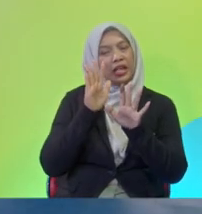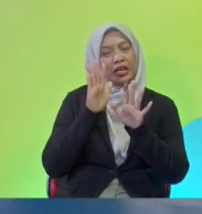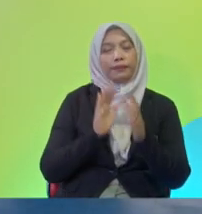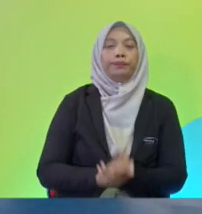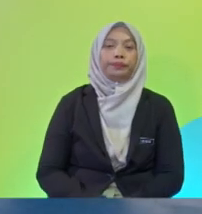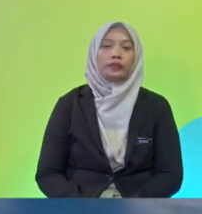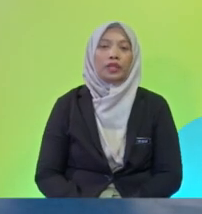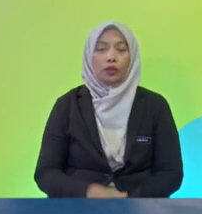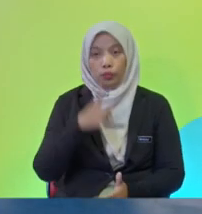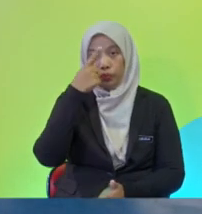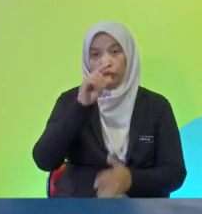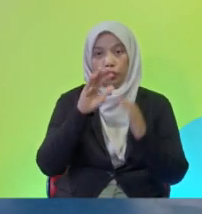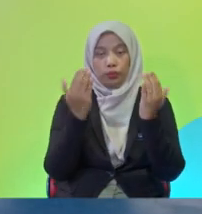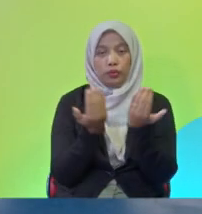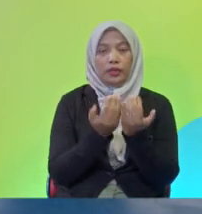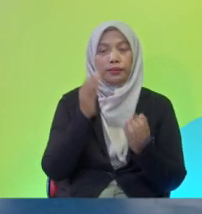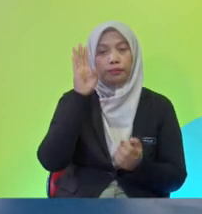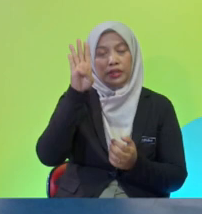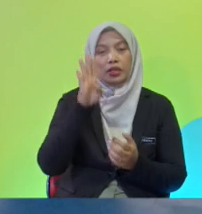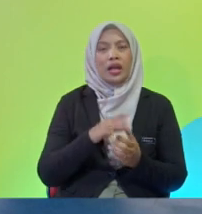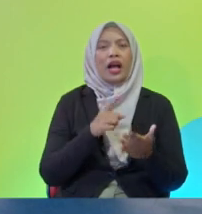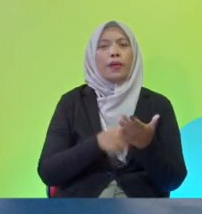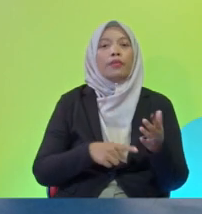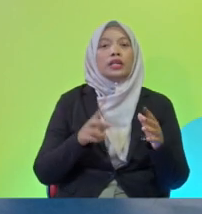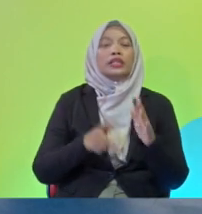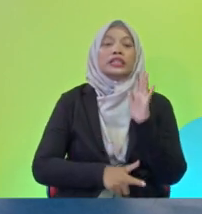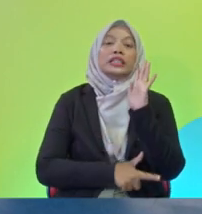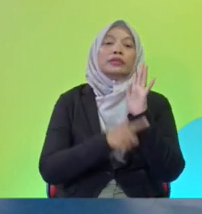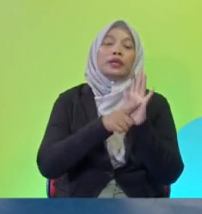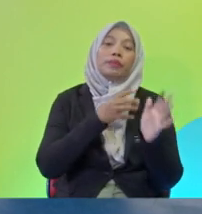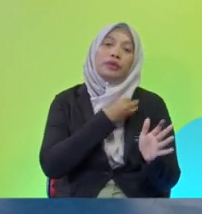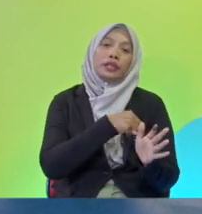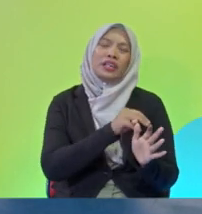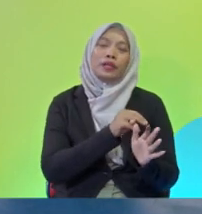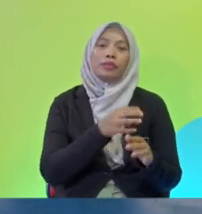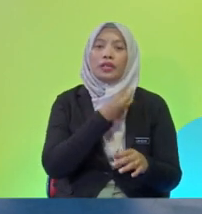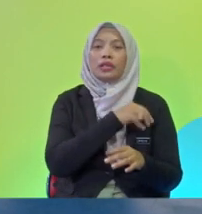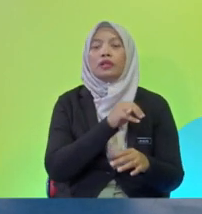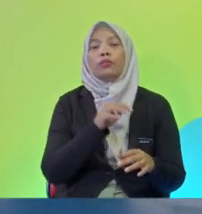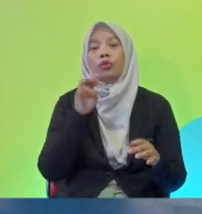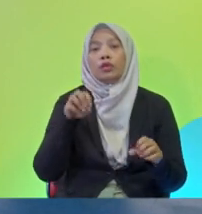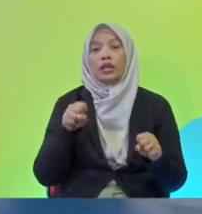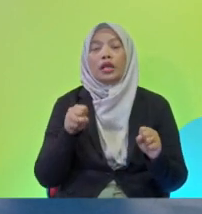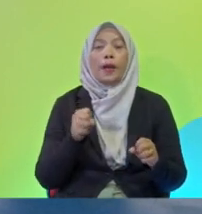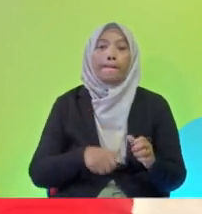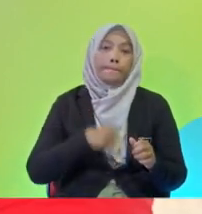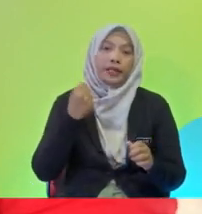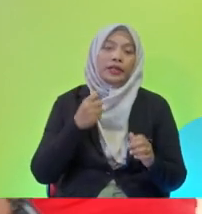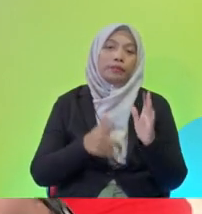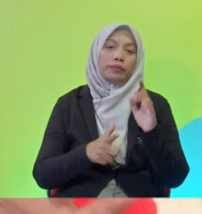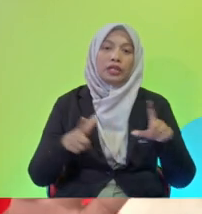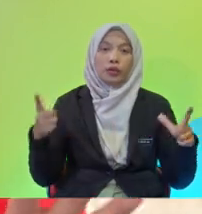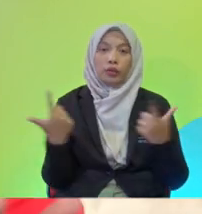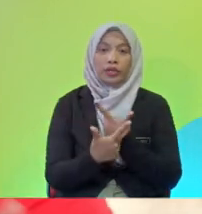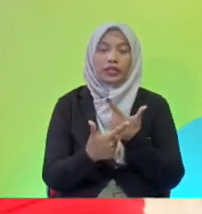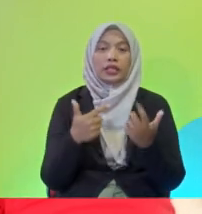cikgu tengok tim B cikgu apa kelebihan yang ada pada mereka yang menyebabkan mereka boleh menang perlawanan tadi cikgu? Okey. Soalan yang